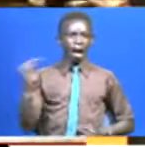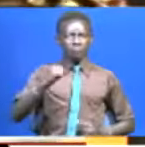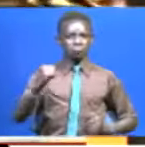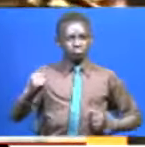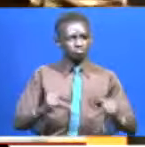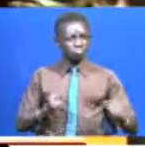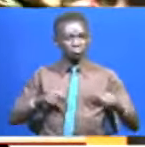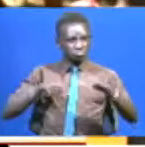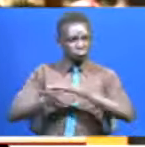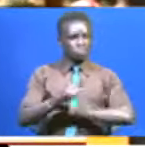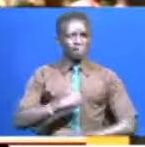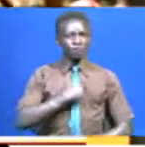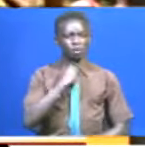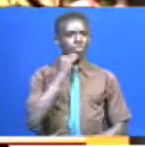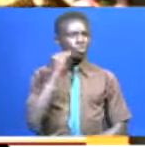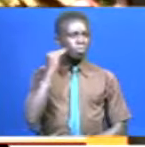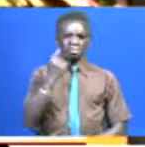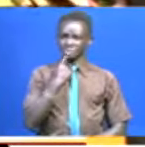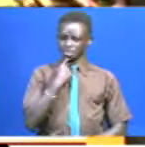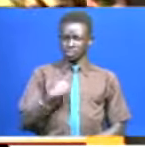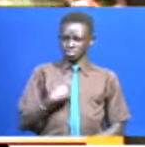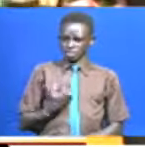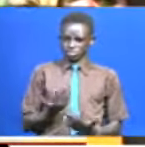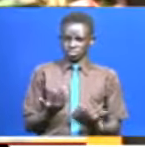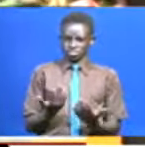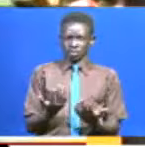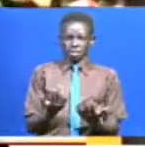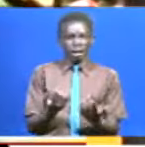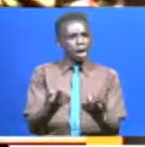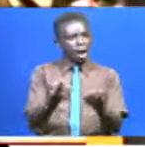Kaniambia, kuja nikuambie siri.